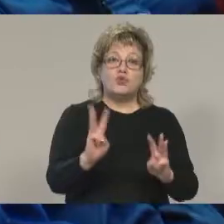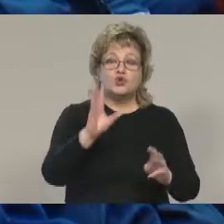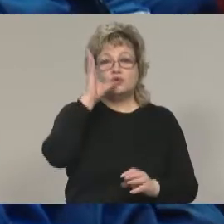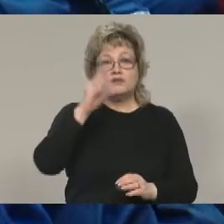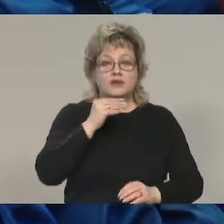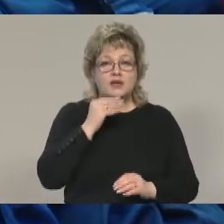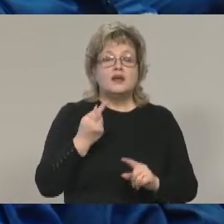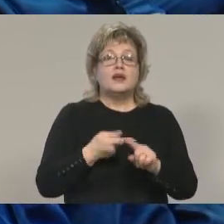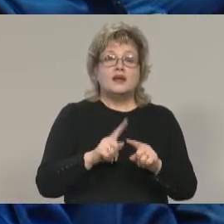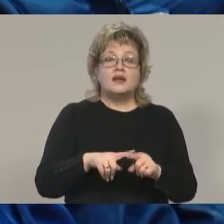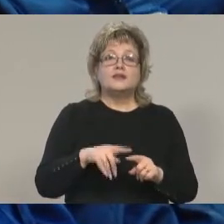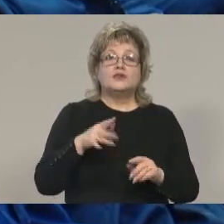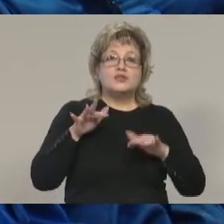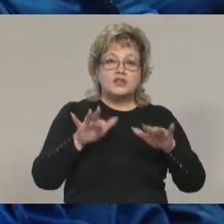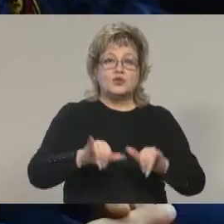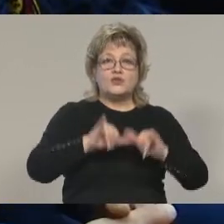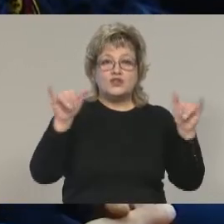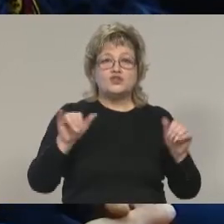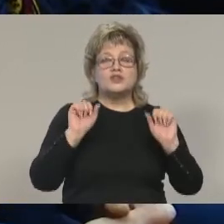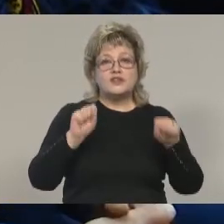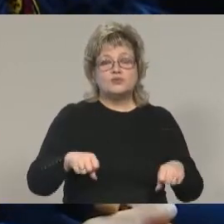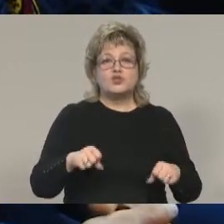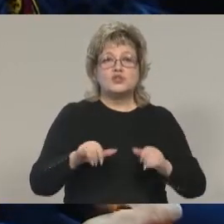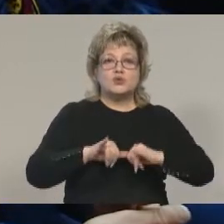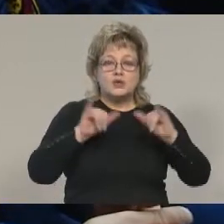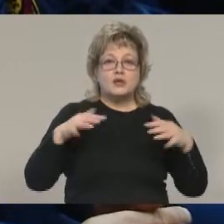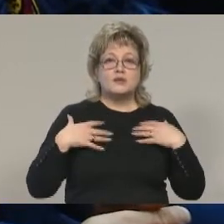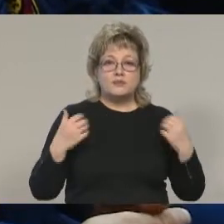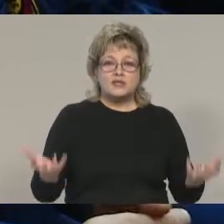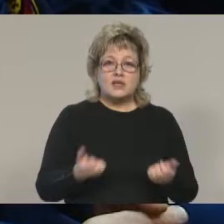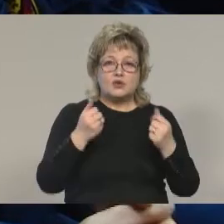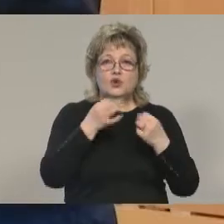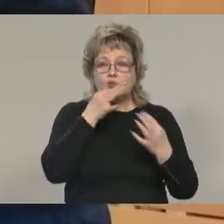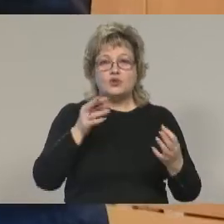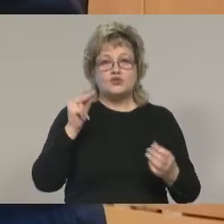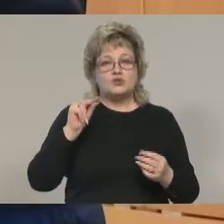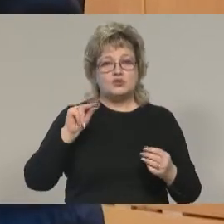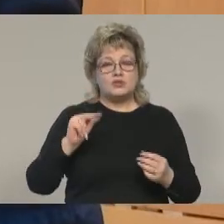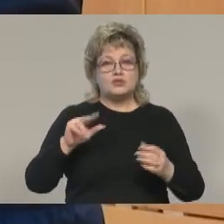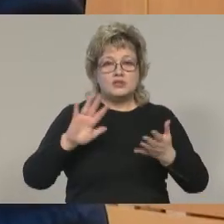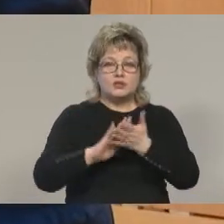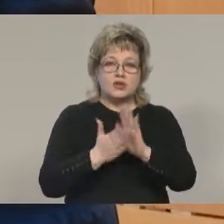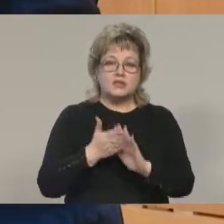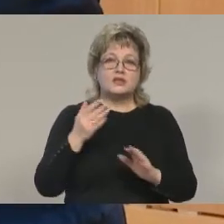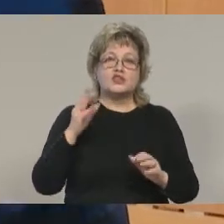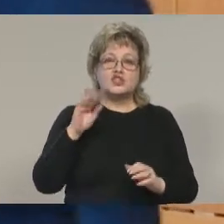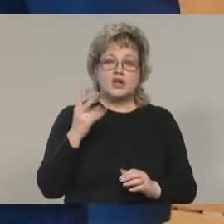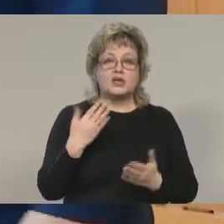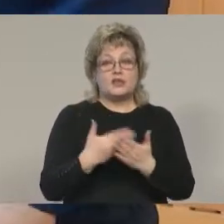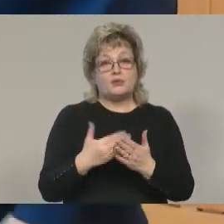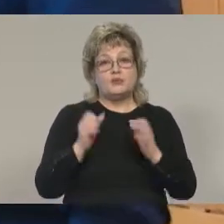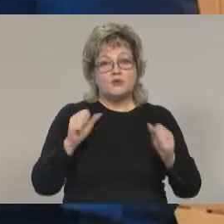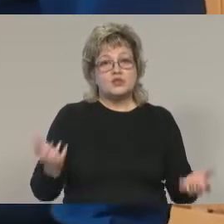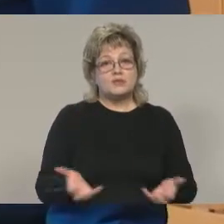воду. Такой подход к делу увеличивает шансы на спасение в любой чрезвычайной ситуации. Водитель пожарной машины Сергей Шайкин, например,